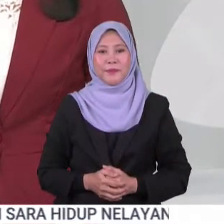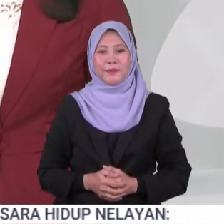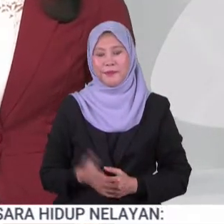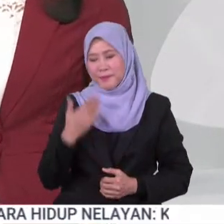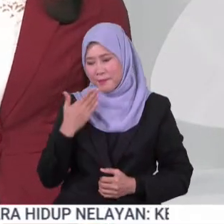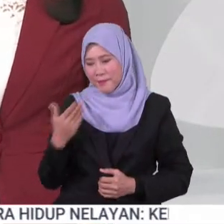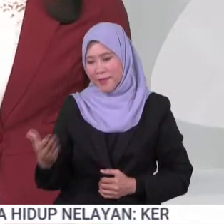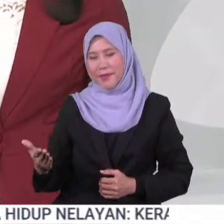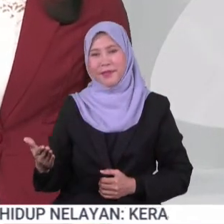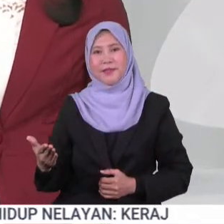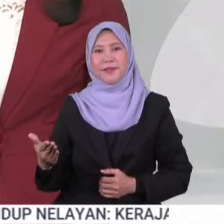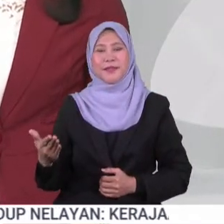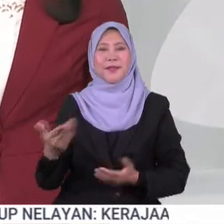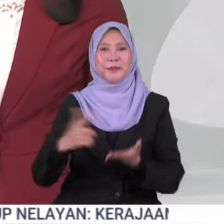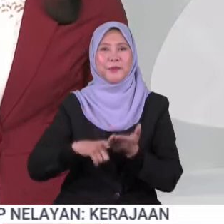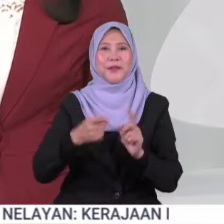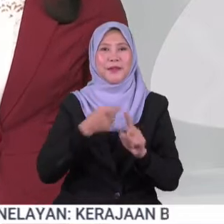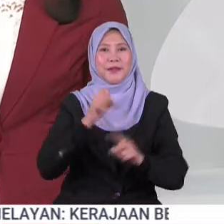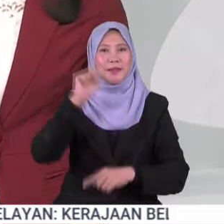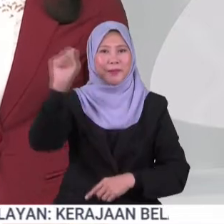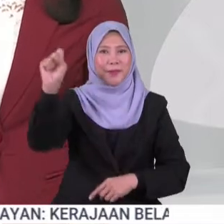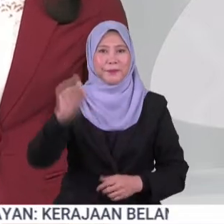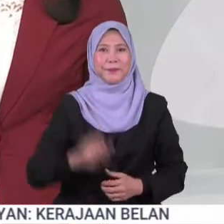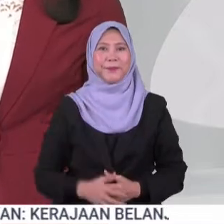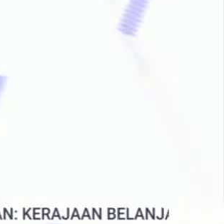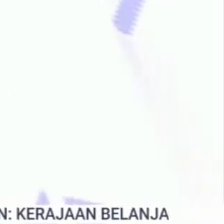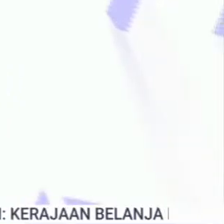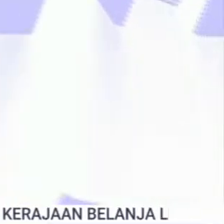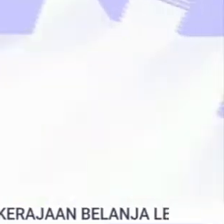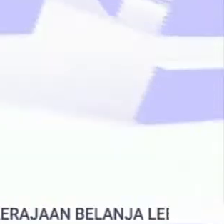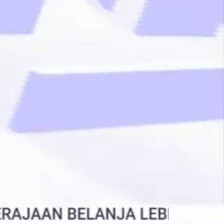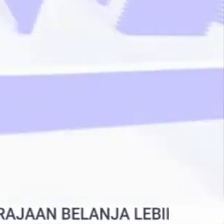Inisia Dolus, terima kasih atas perincian dari Sabah itu.